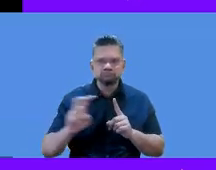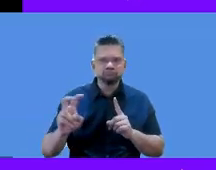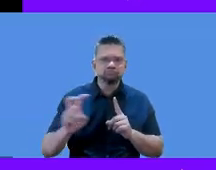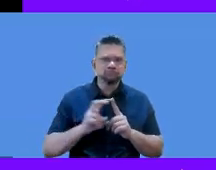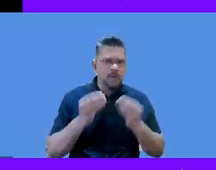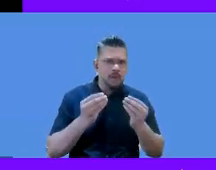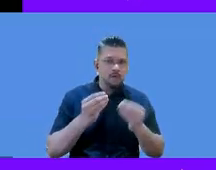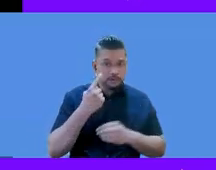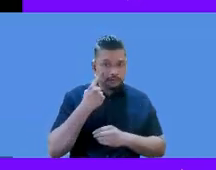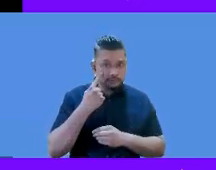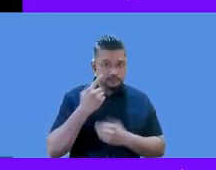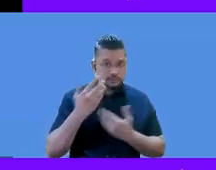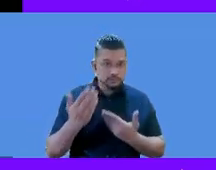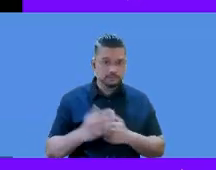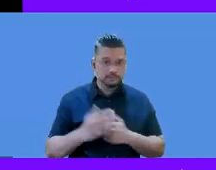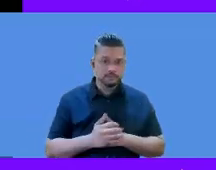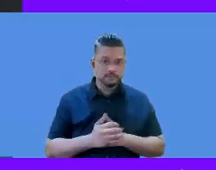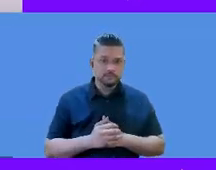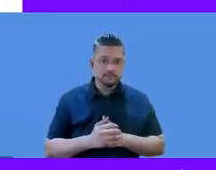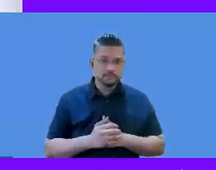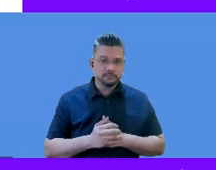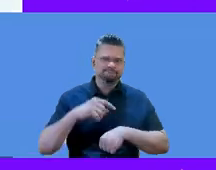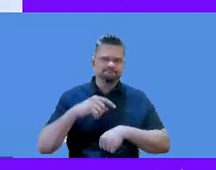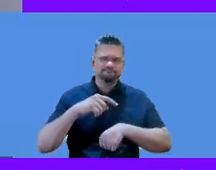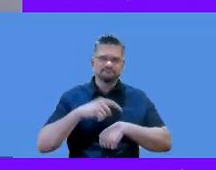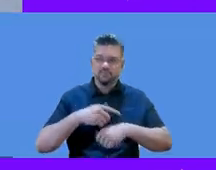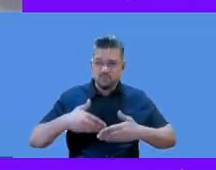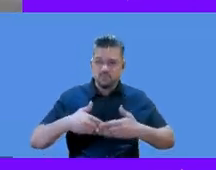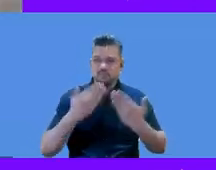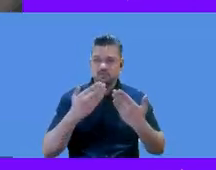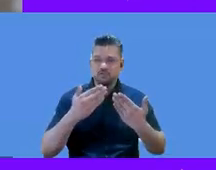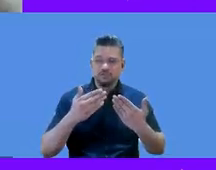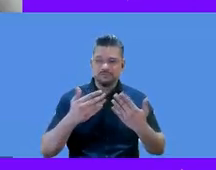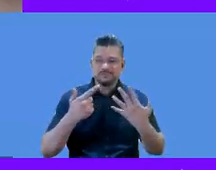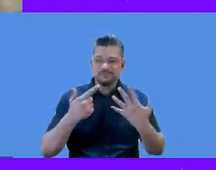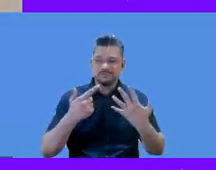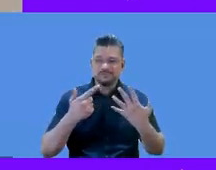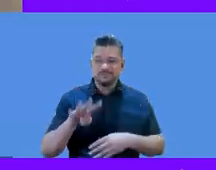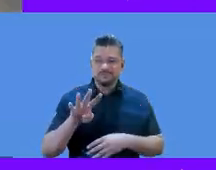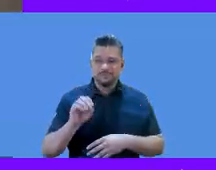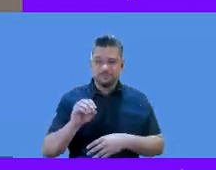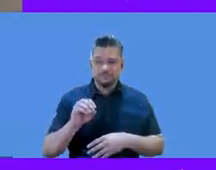It's around 7:40 a.m. in the morning, and